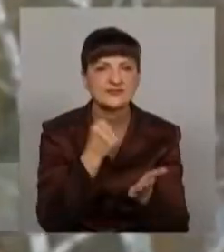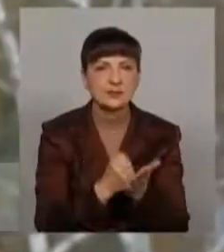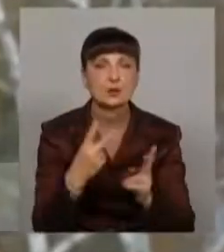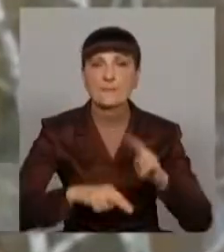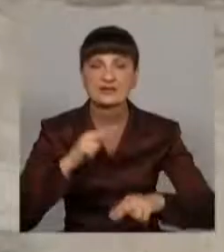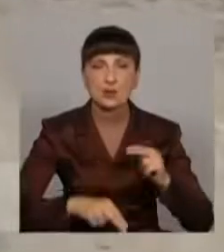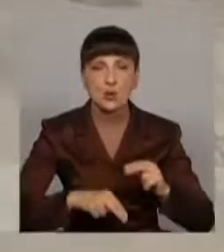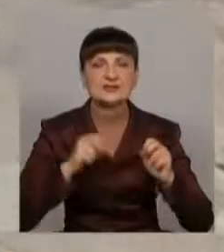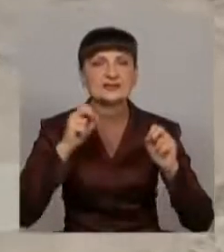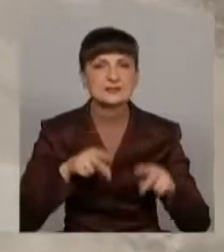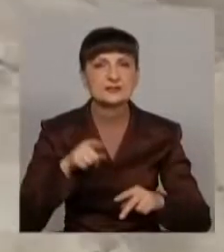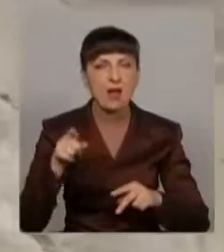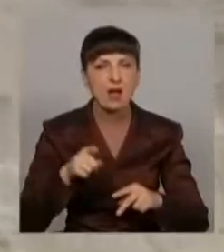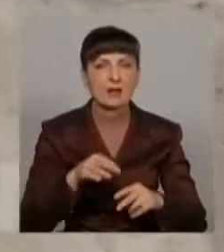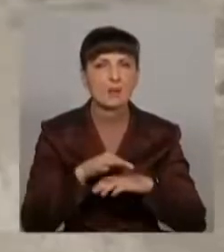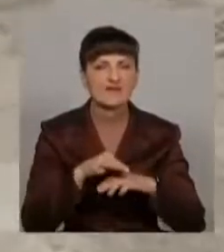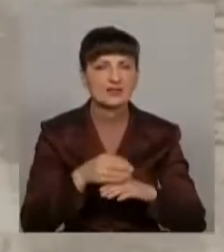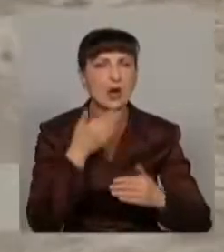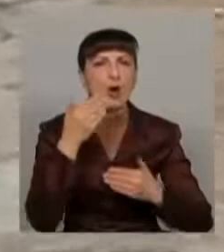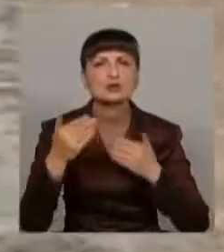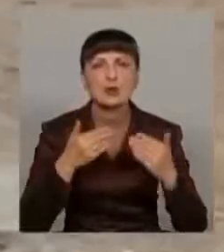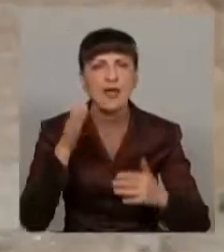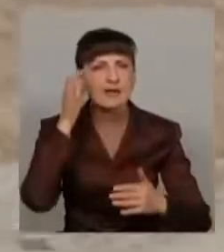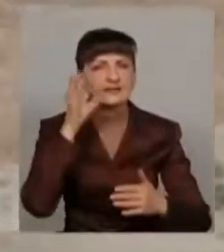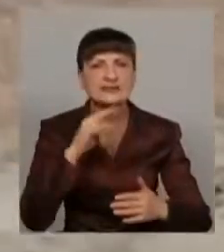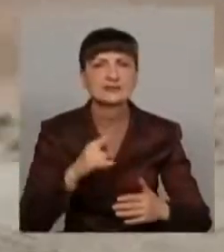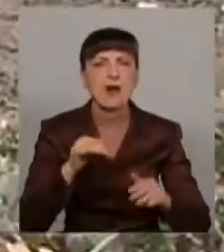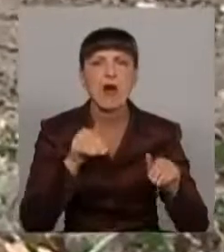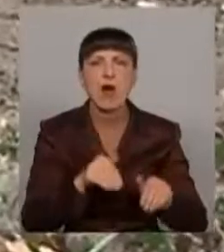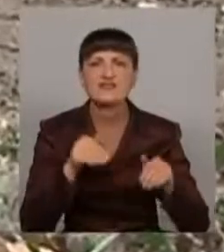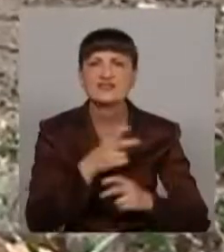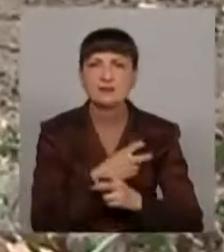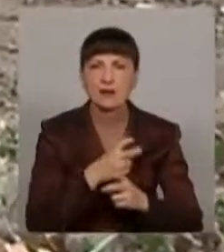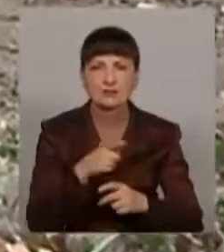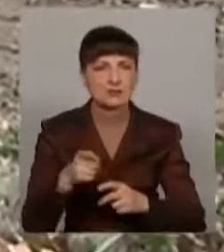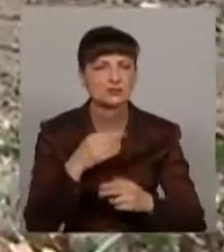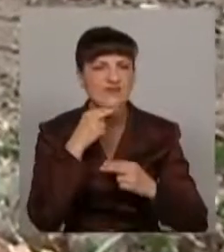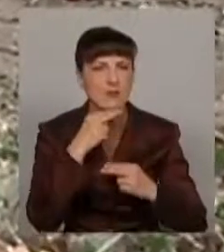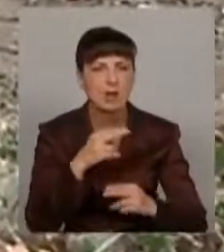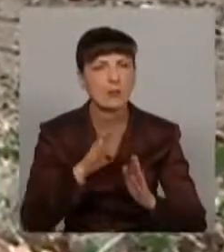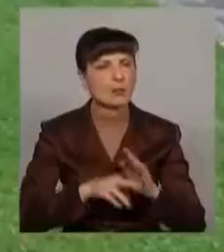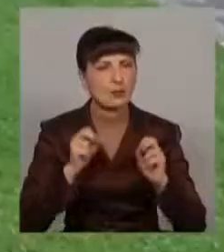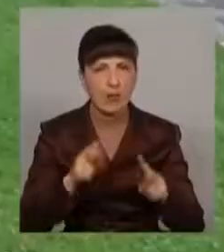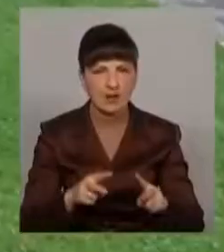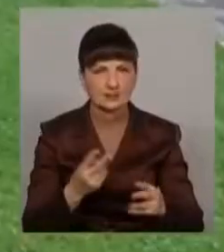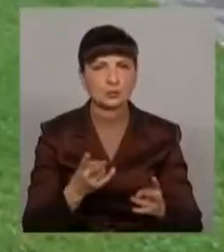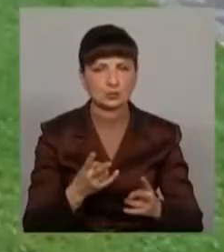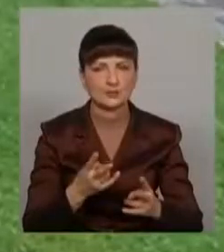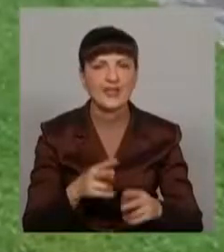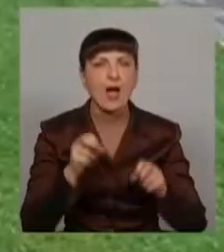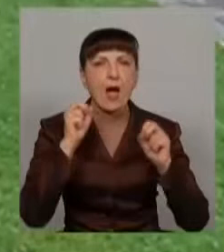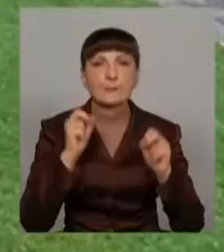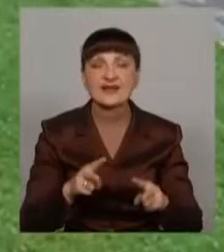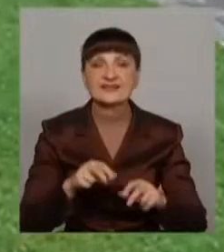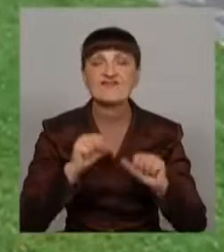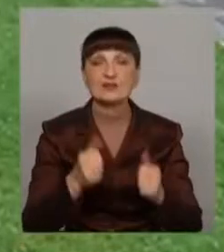их, специалисты курорта Ой-Карагай проводили консультации с экспертами из Австрии. Здесь уделяют большое внимание безопасности. Это экстремальный вид спорта,